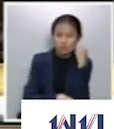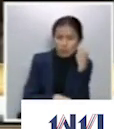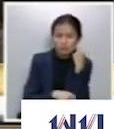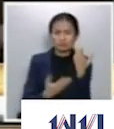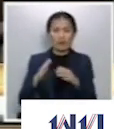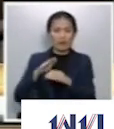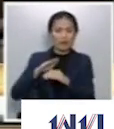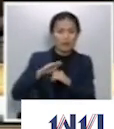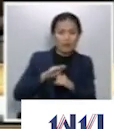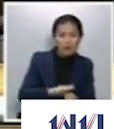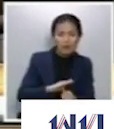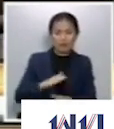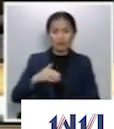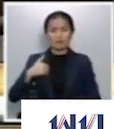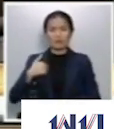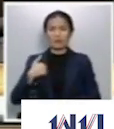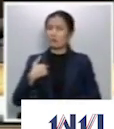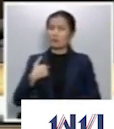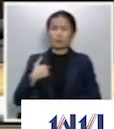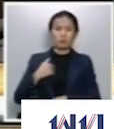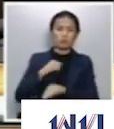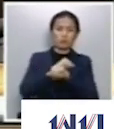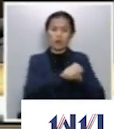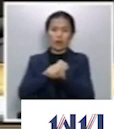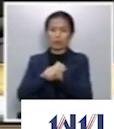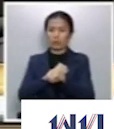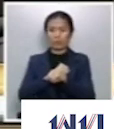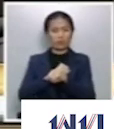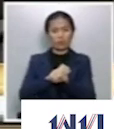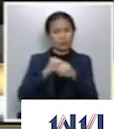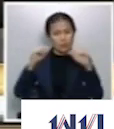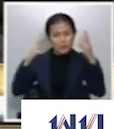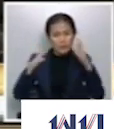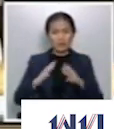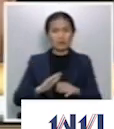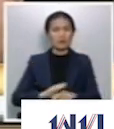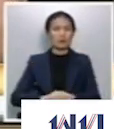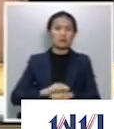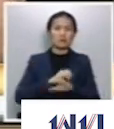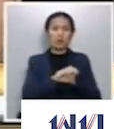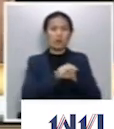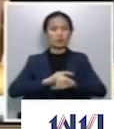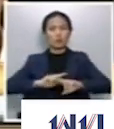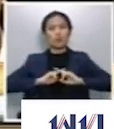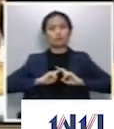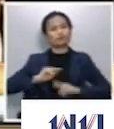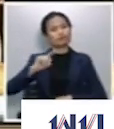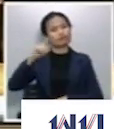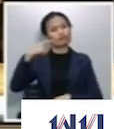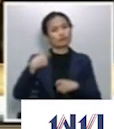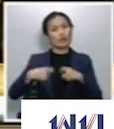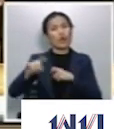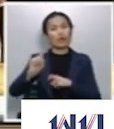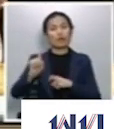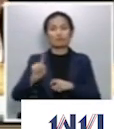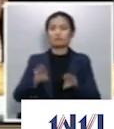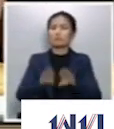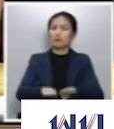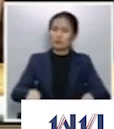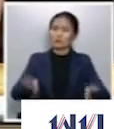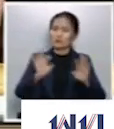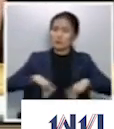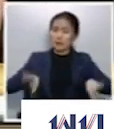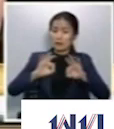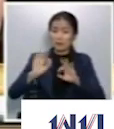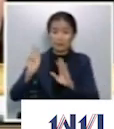ซ้อนไม่มีโอกาสป้องกันหรือช่วยเหลือตัวเองได้ก็คือเด็กค่ะทั้งที่มีกฎหมายหลายฉบับที่บัง